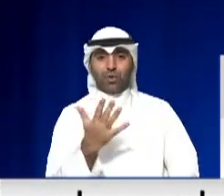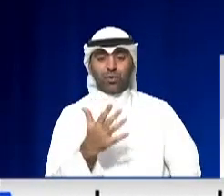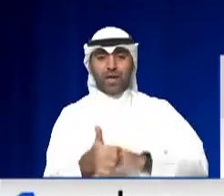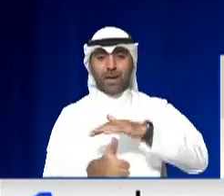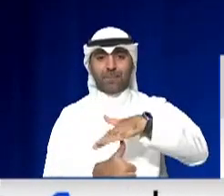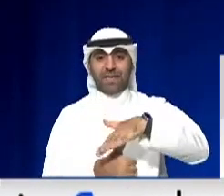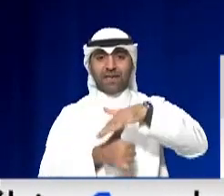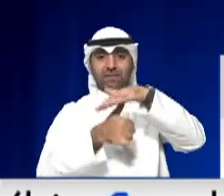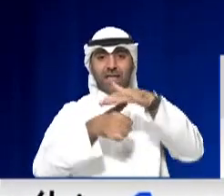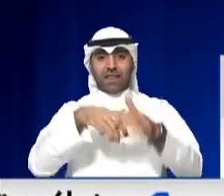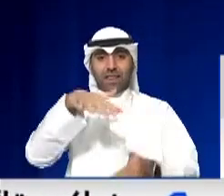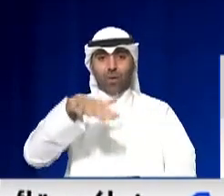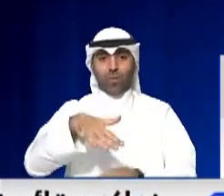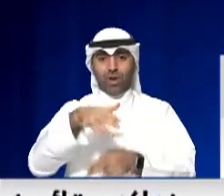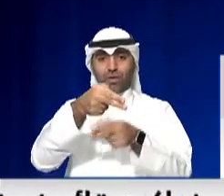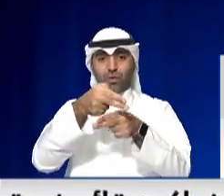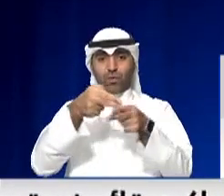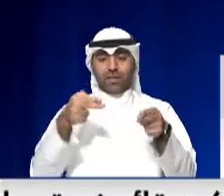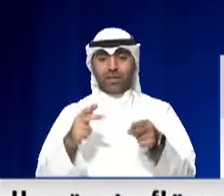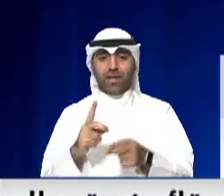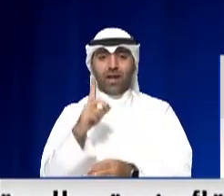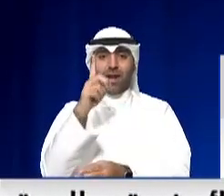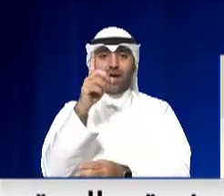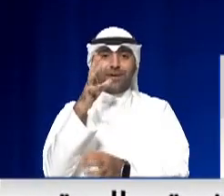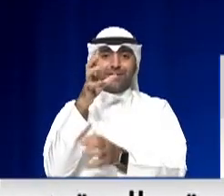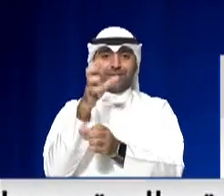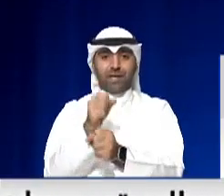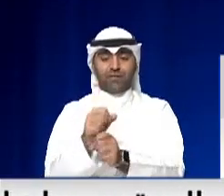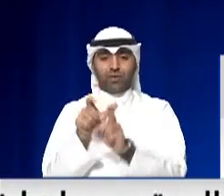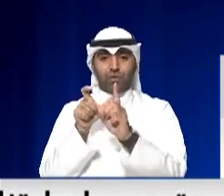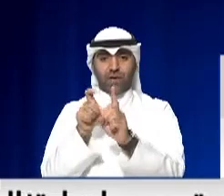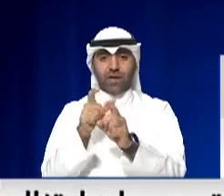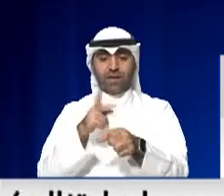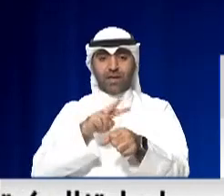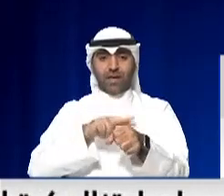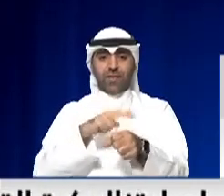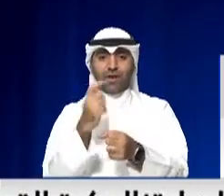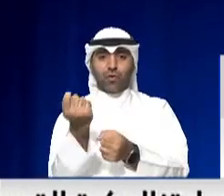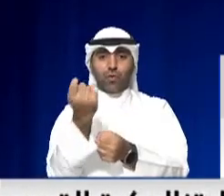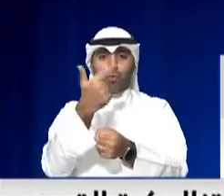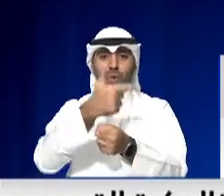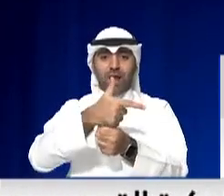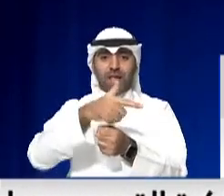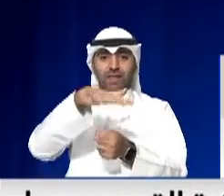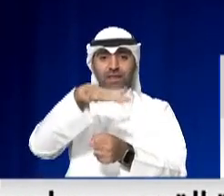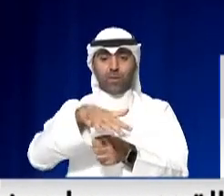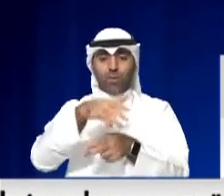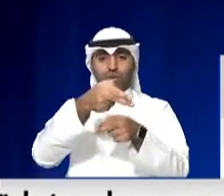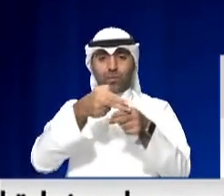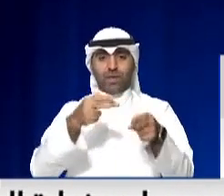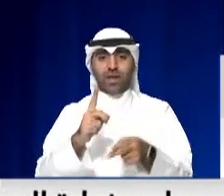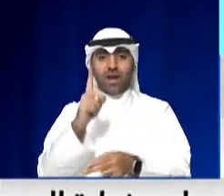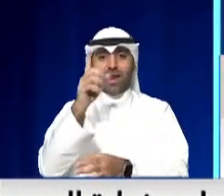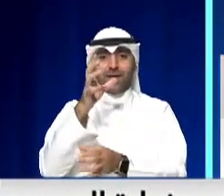مجلس الوزراء حفظهم الله ورعاهم أسمى آيات التهاني والتبريكات بهذه